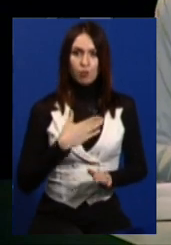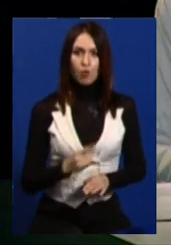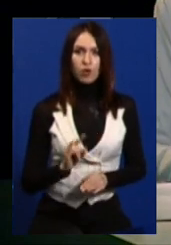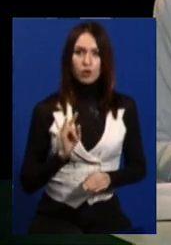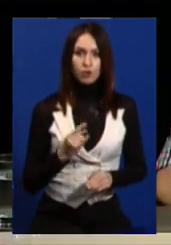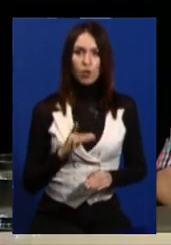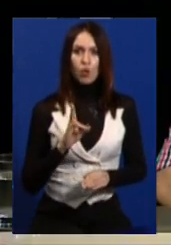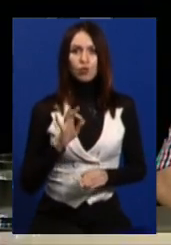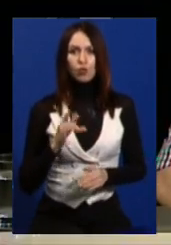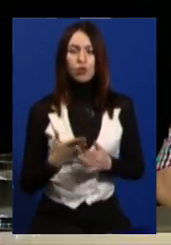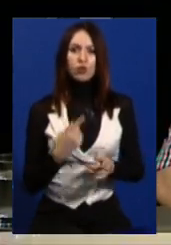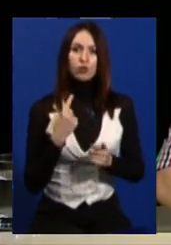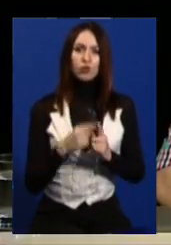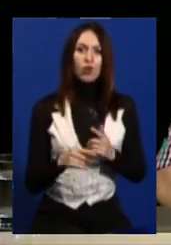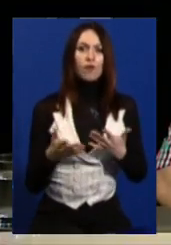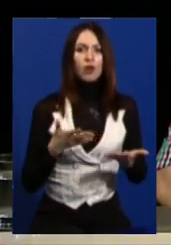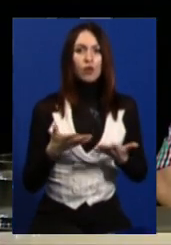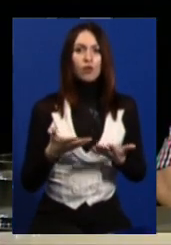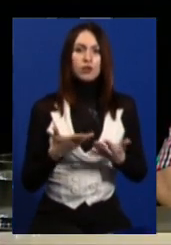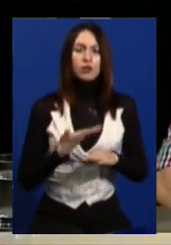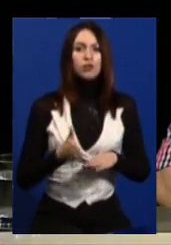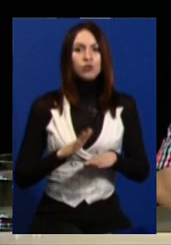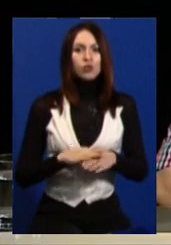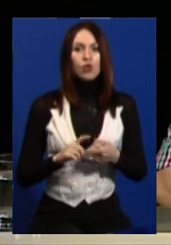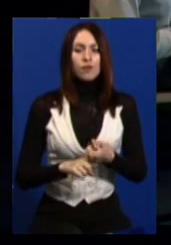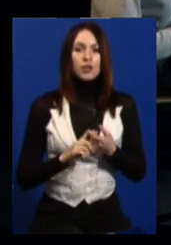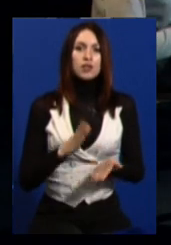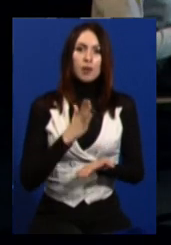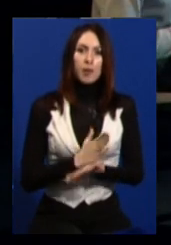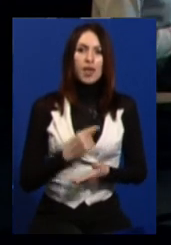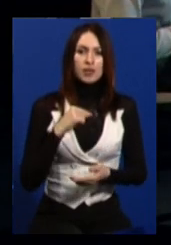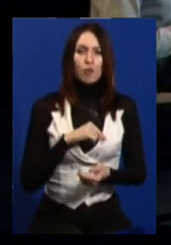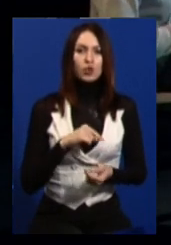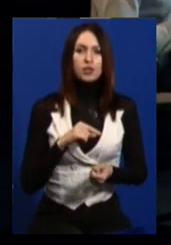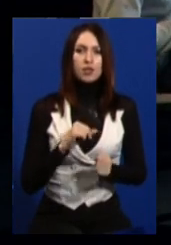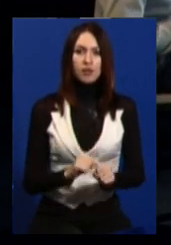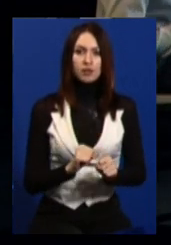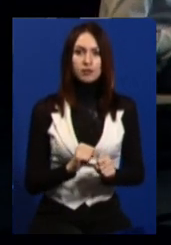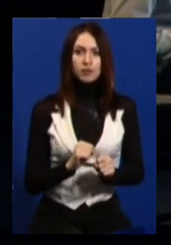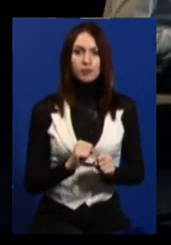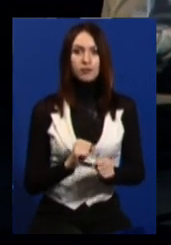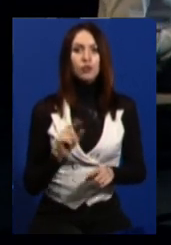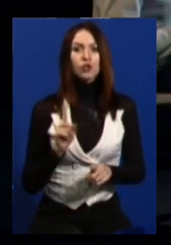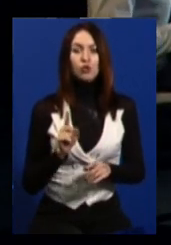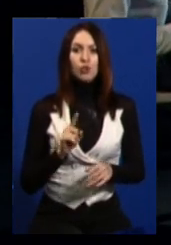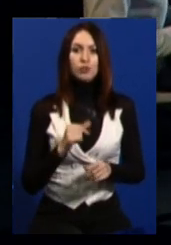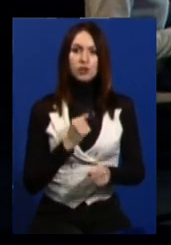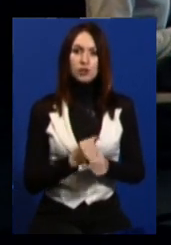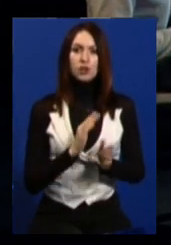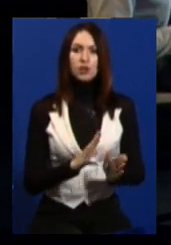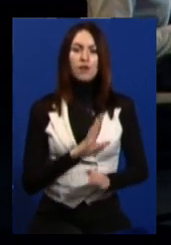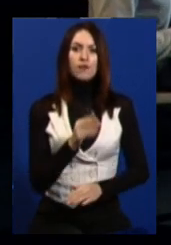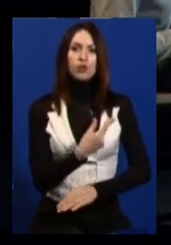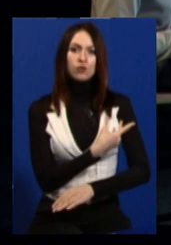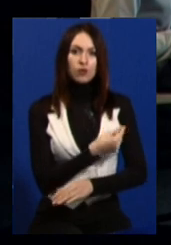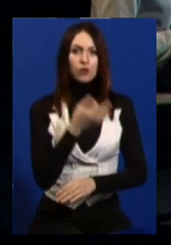від кору або іншої та якоїсь там, ну, важкої інфекції має імунітет. Діло в тому, якщо вона отримала усі щеплення вчасно,